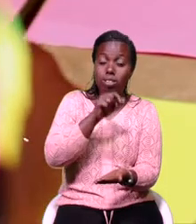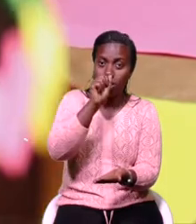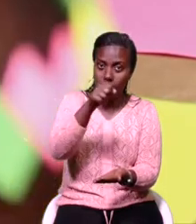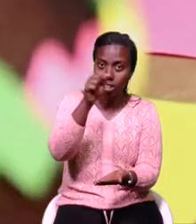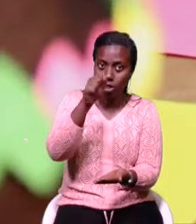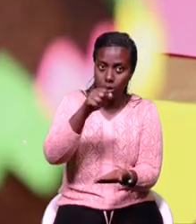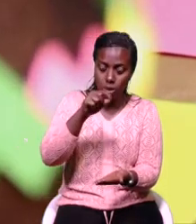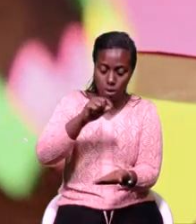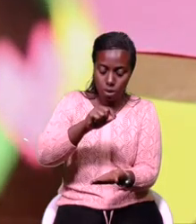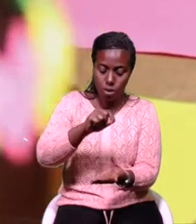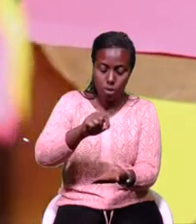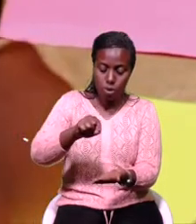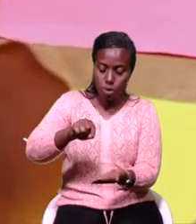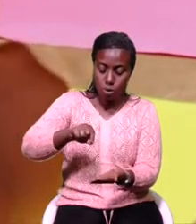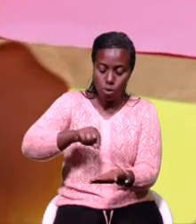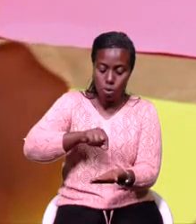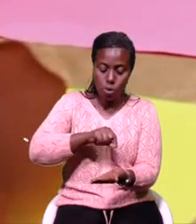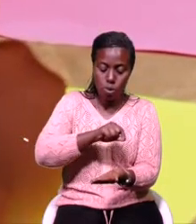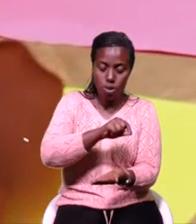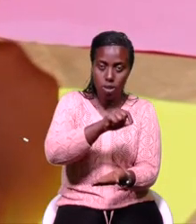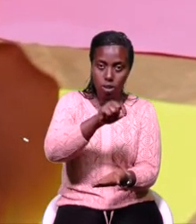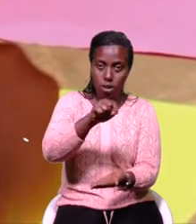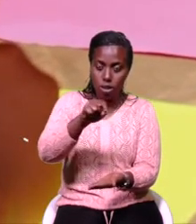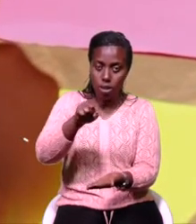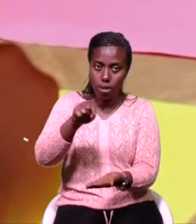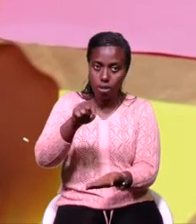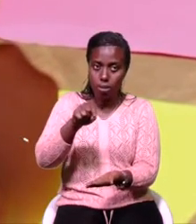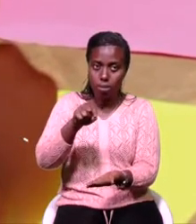reba hano gentil